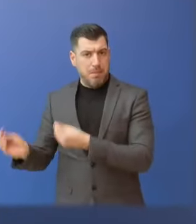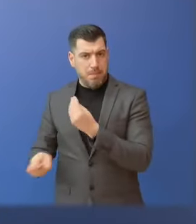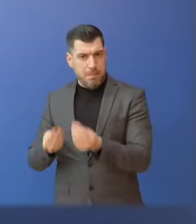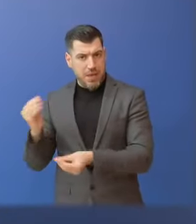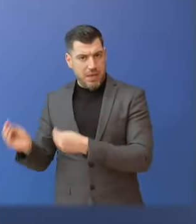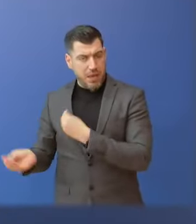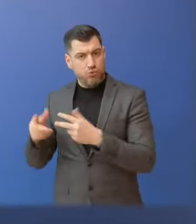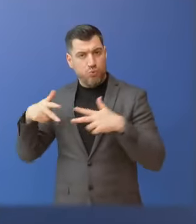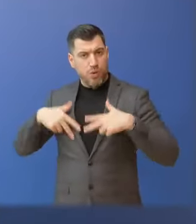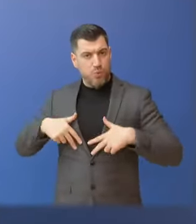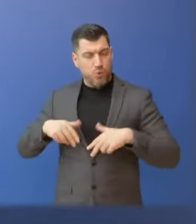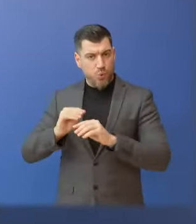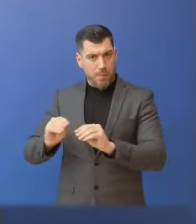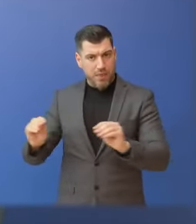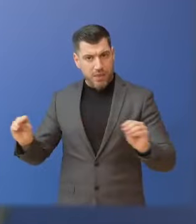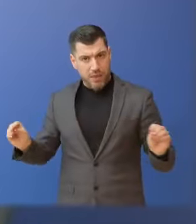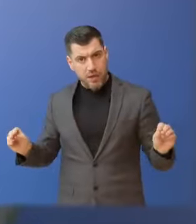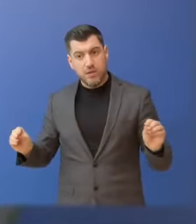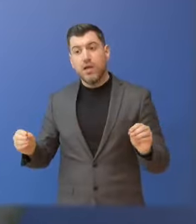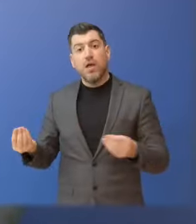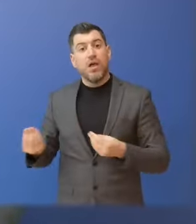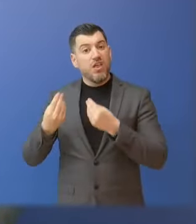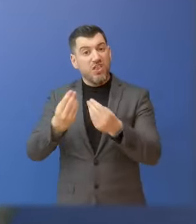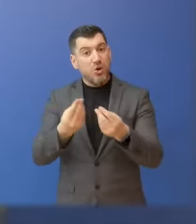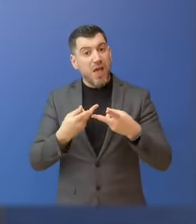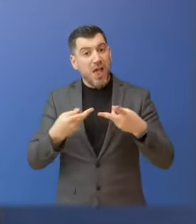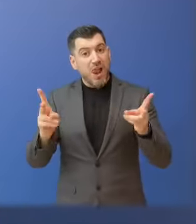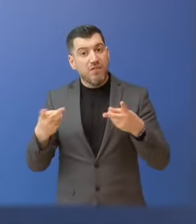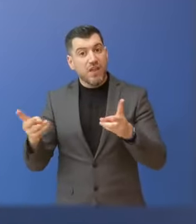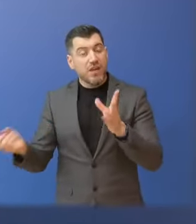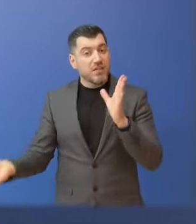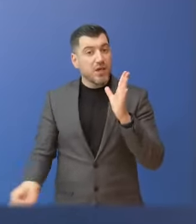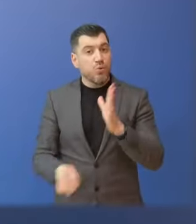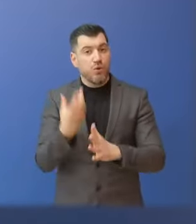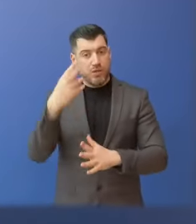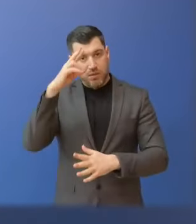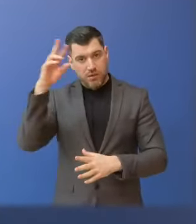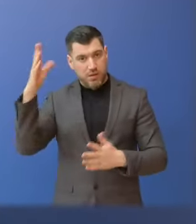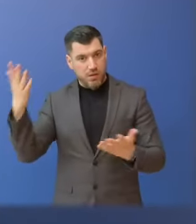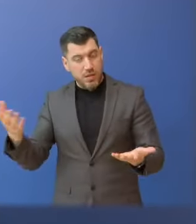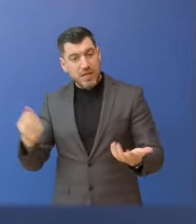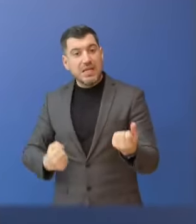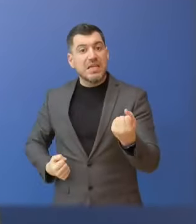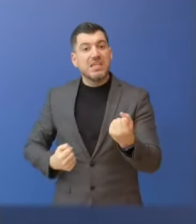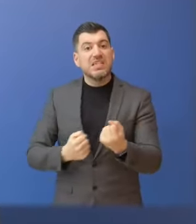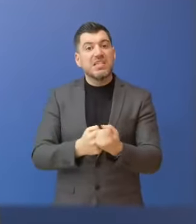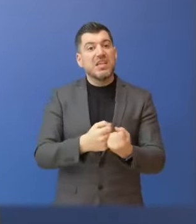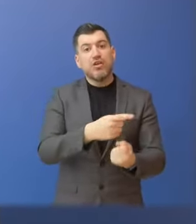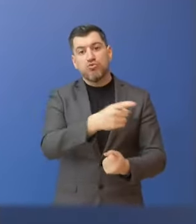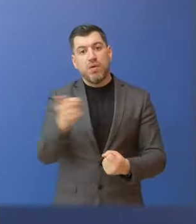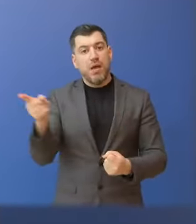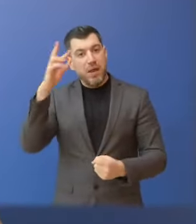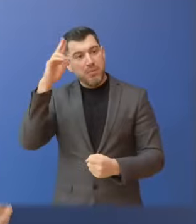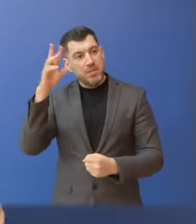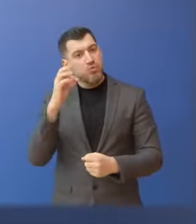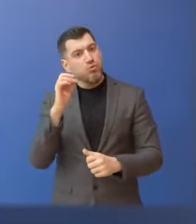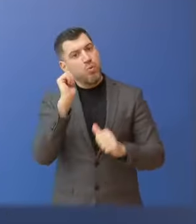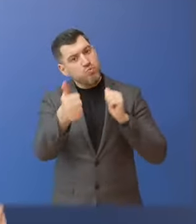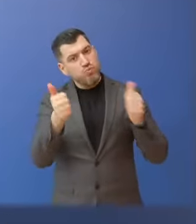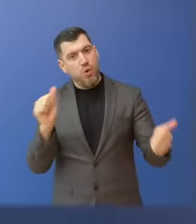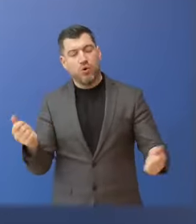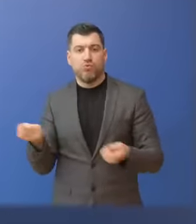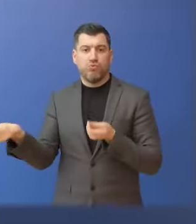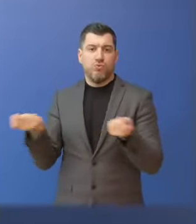υπουργείου παιδείας μέσα από ελευθερίες που δίνονται στα πανεπιστήμια την ενίσχυση ουσιαστικά του αυτοδιοίκητου μέσα από συμπράξεις τη δυνατότητα